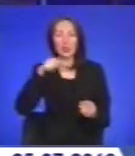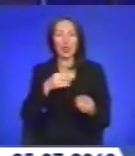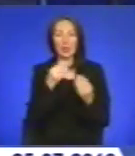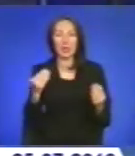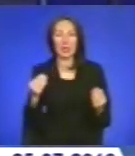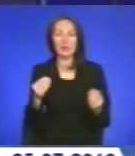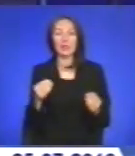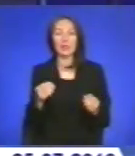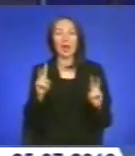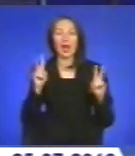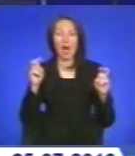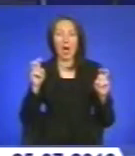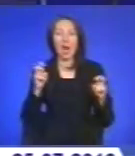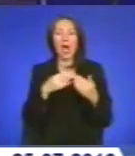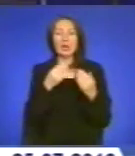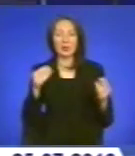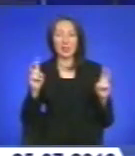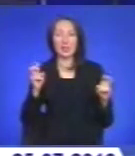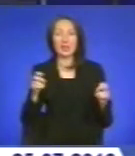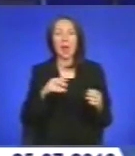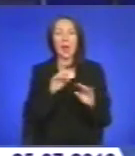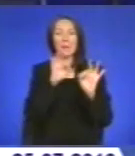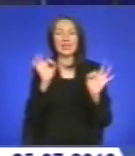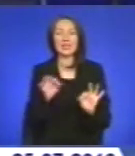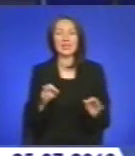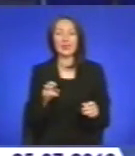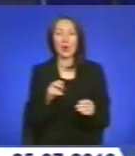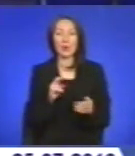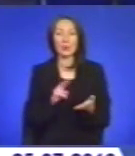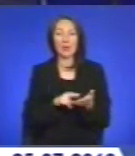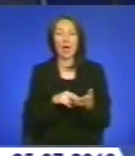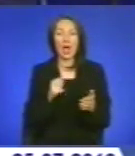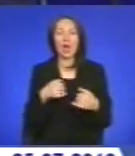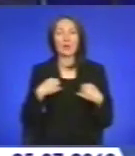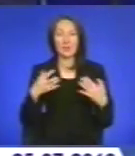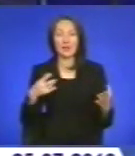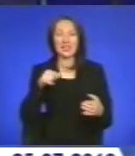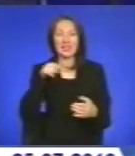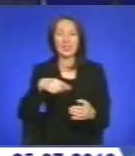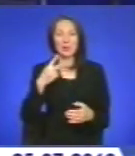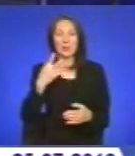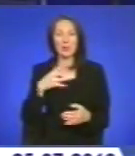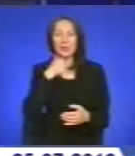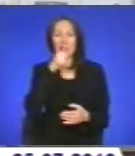у філателістичних виданнях» приурочили до 1025-ліття хрещення Руси